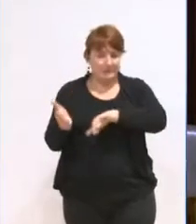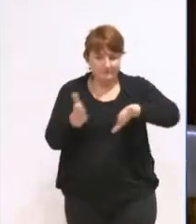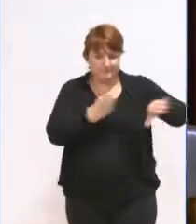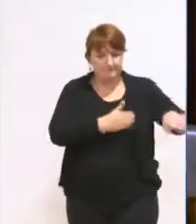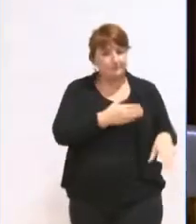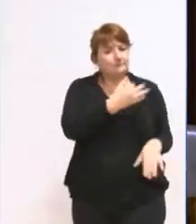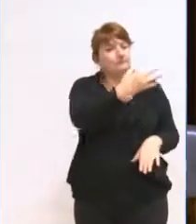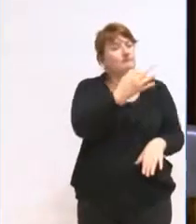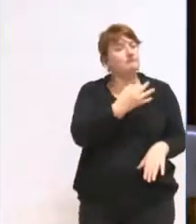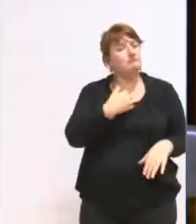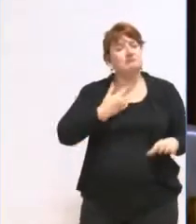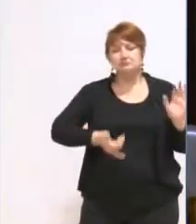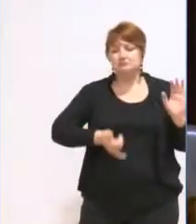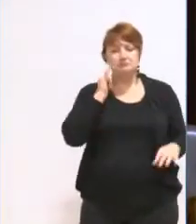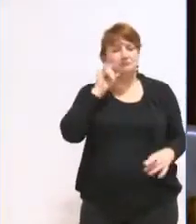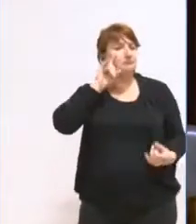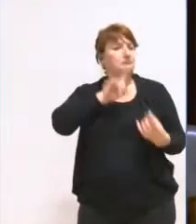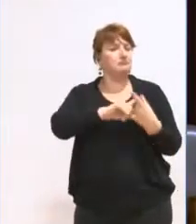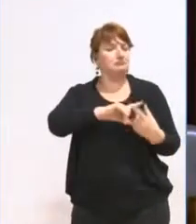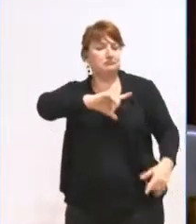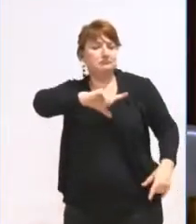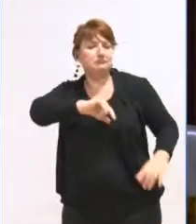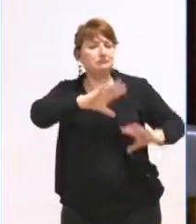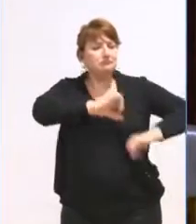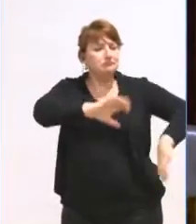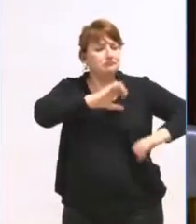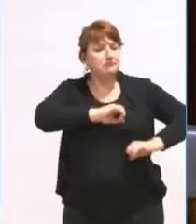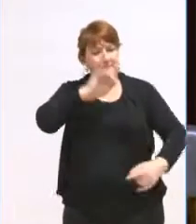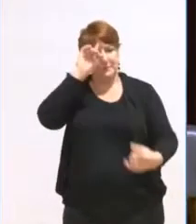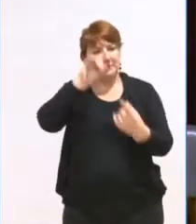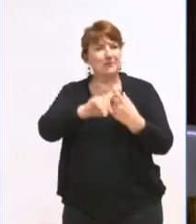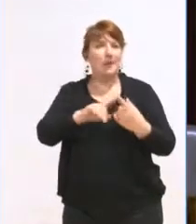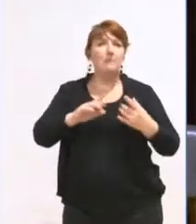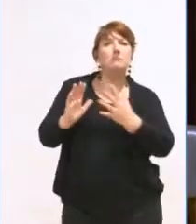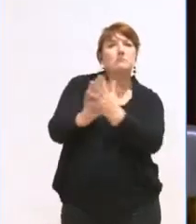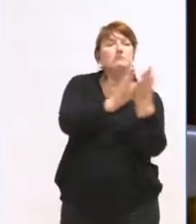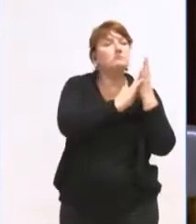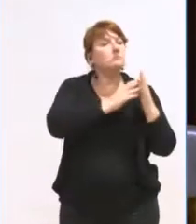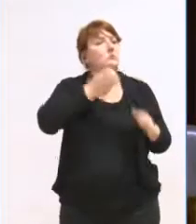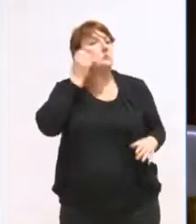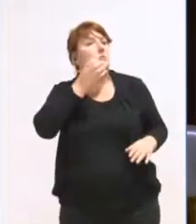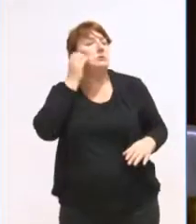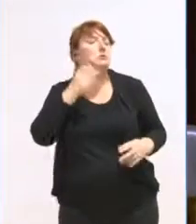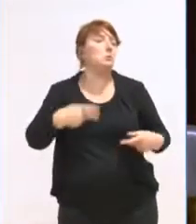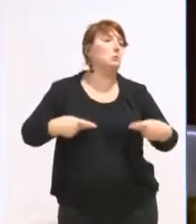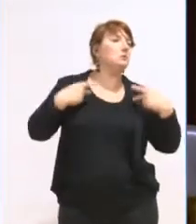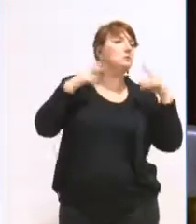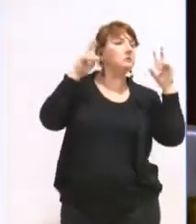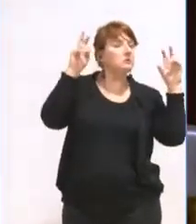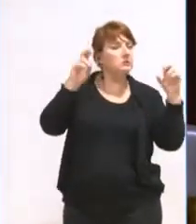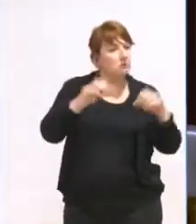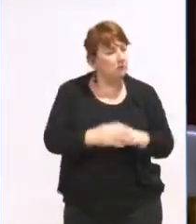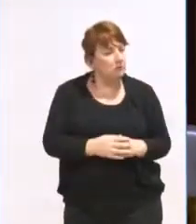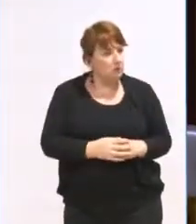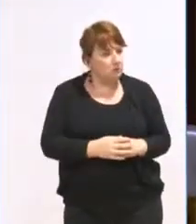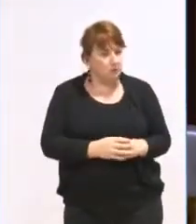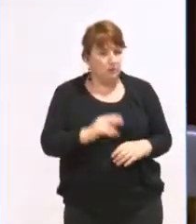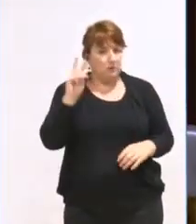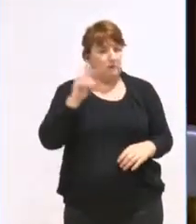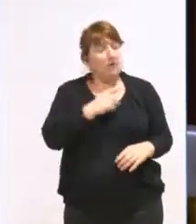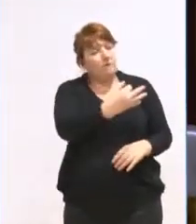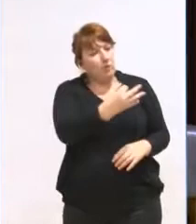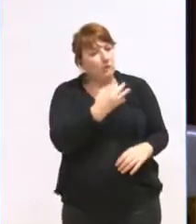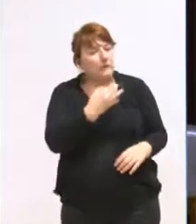Très bien. Il serait quand même bien de dire en même temps avec quels effectifs de